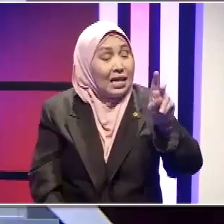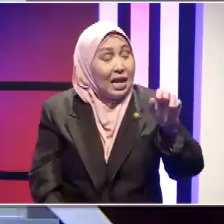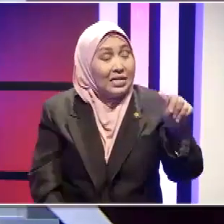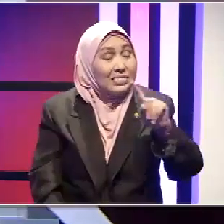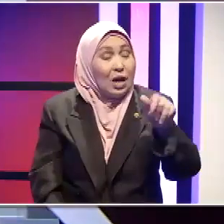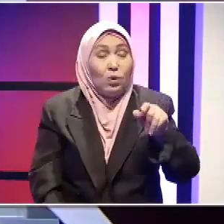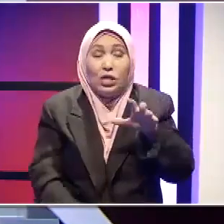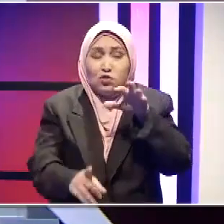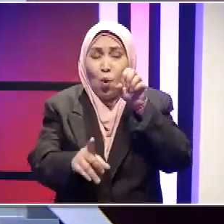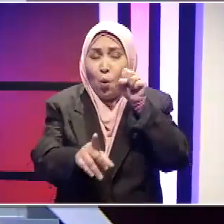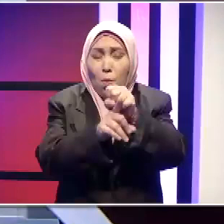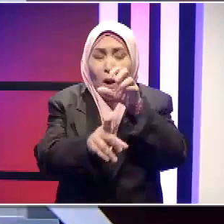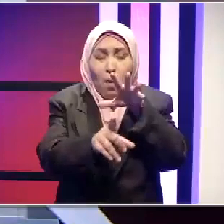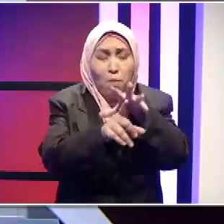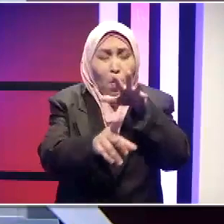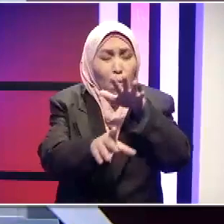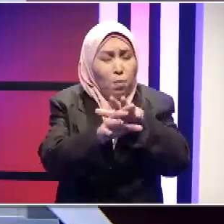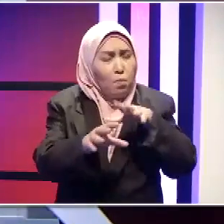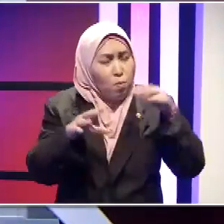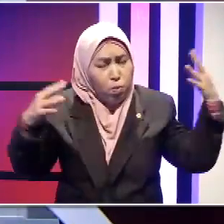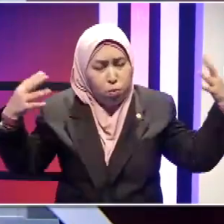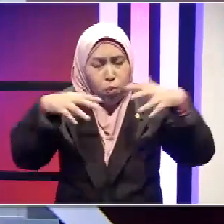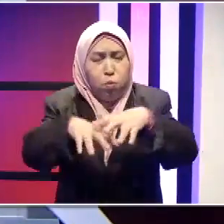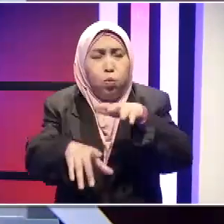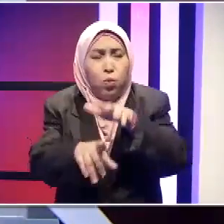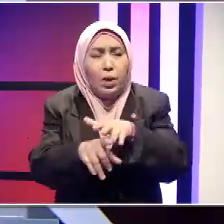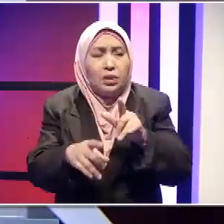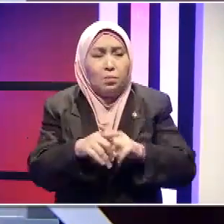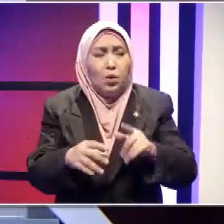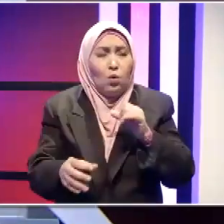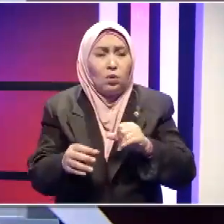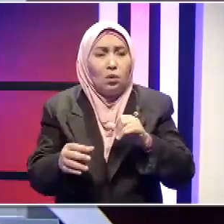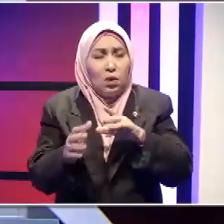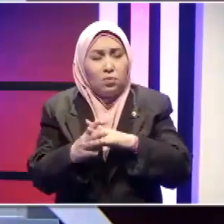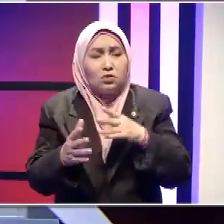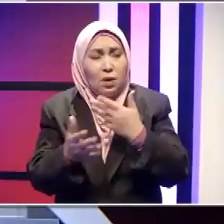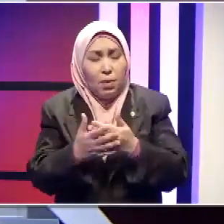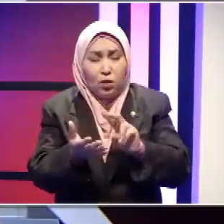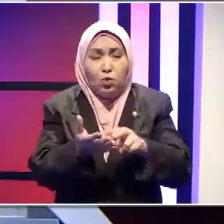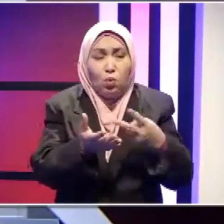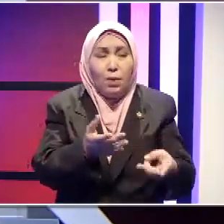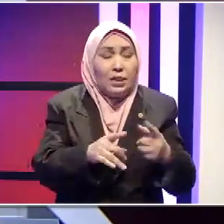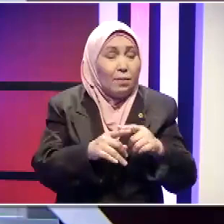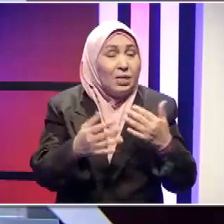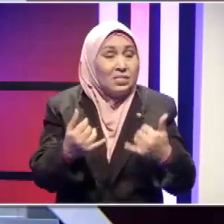berburu tapi kalau dia senyum ini sampai tutup kita sekali tak boleh buat begitu